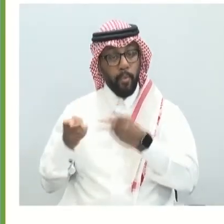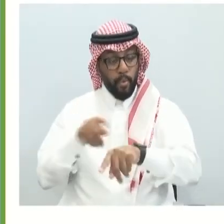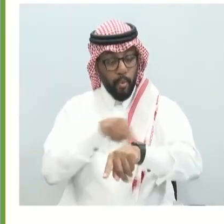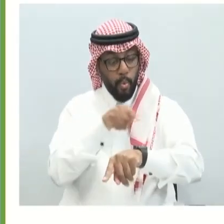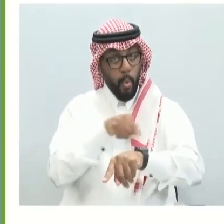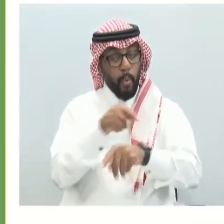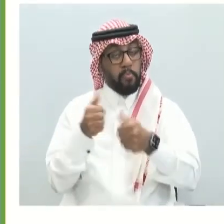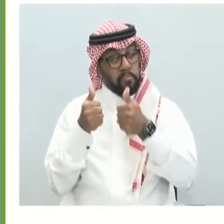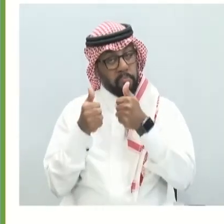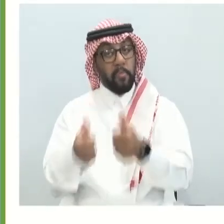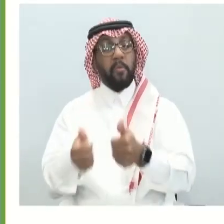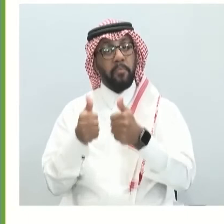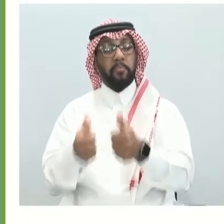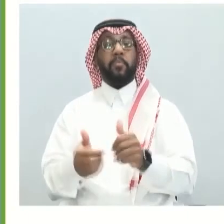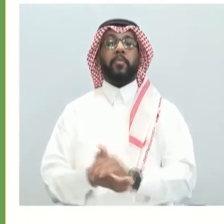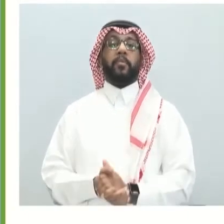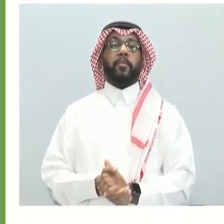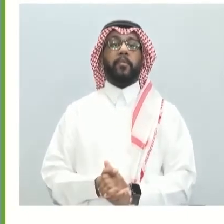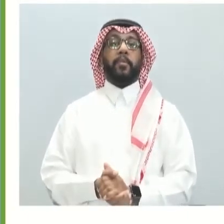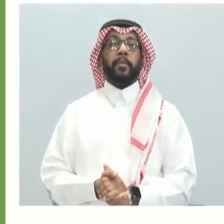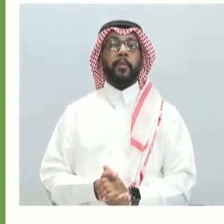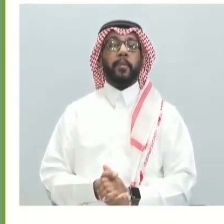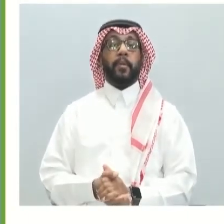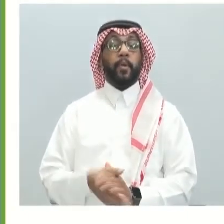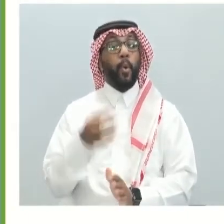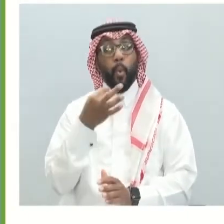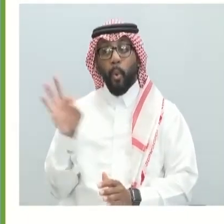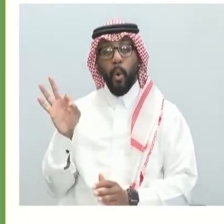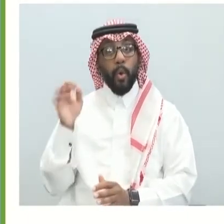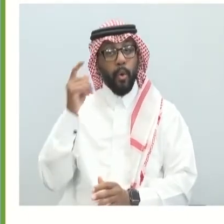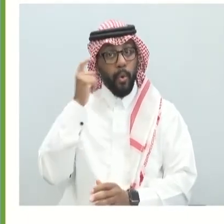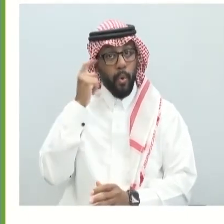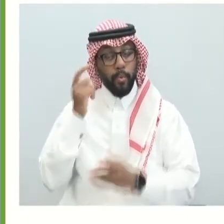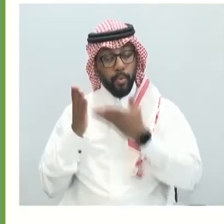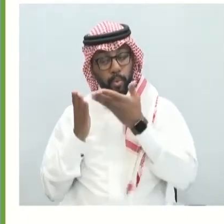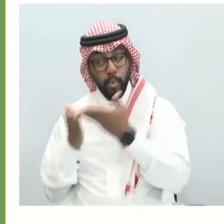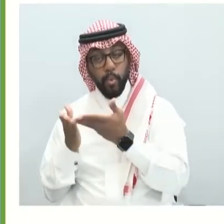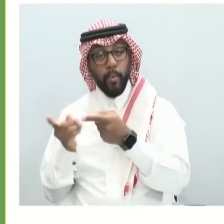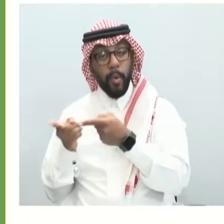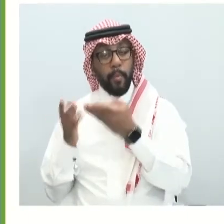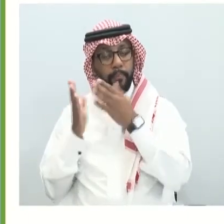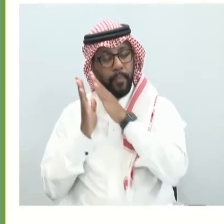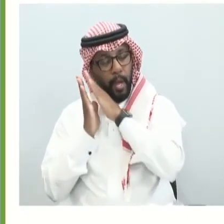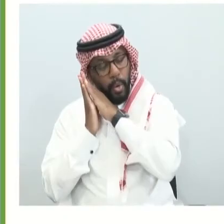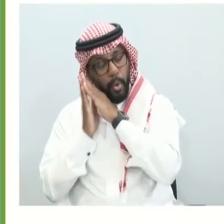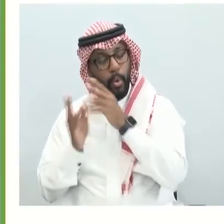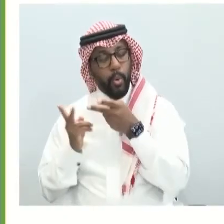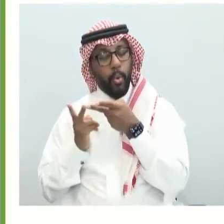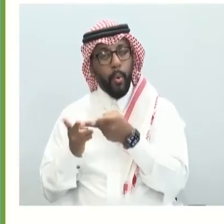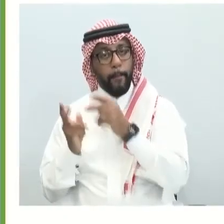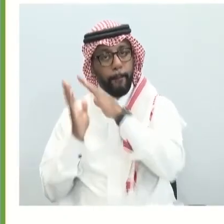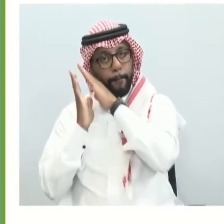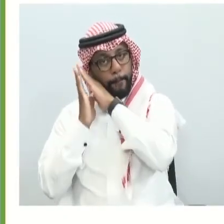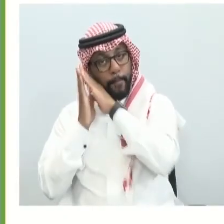يعني اذا كان النوم يؤثر على كل هذه المهارات العقليه فهي بالتاكيد